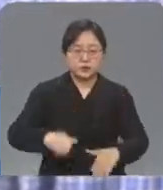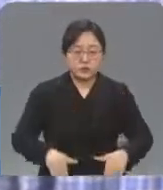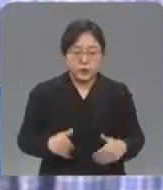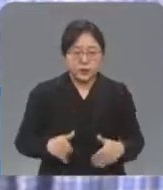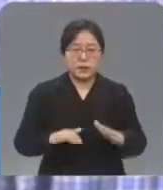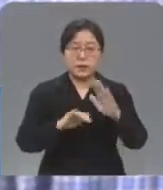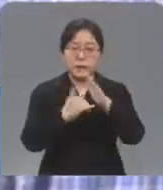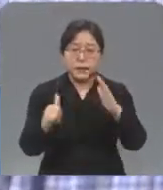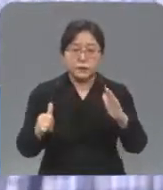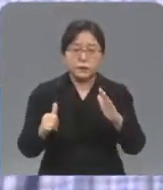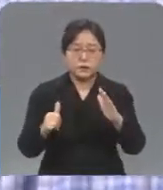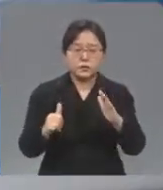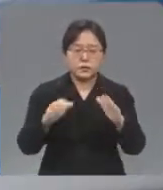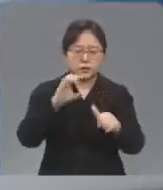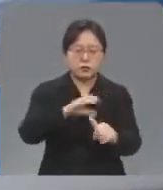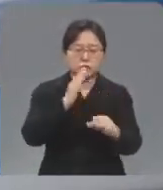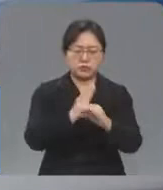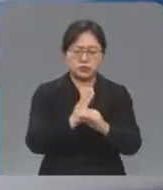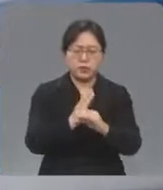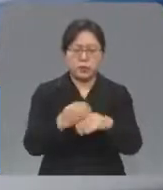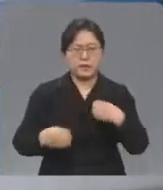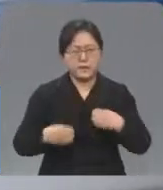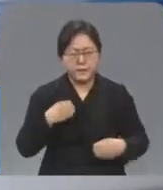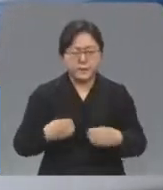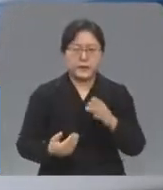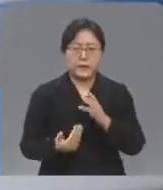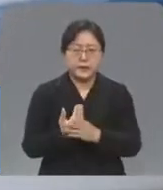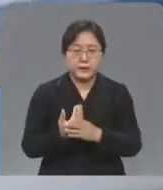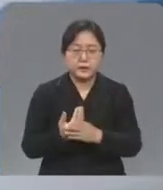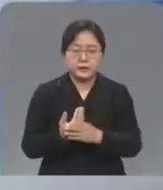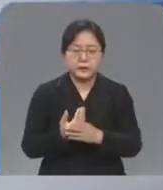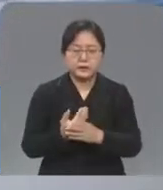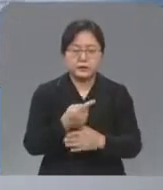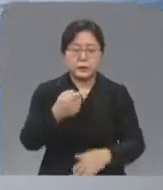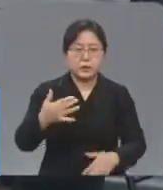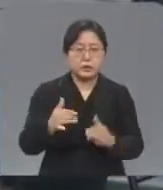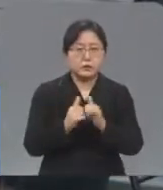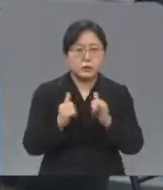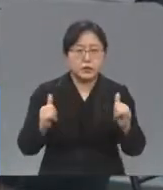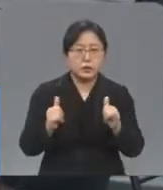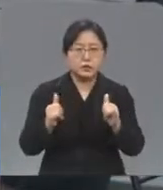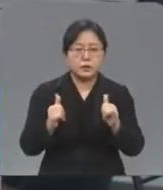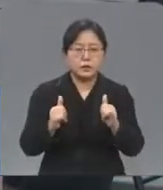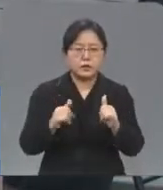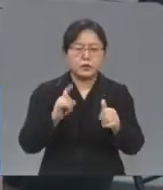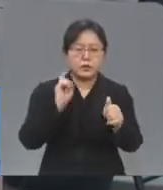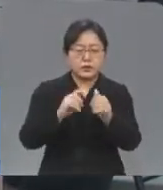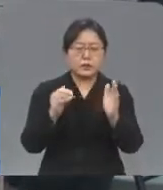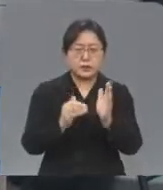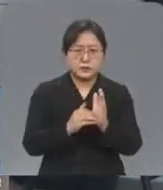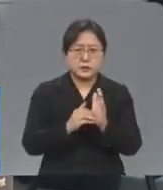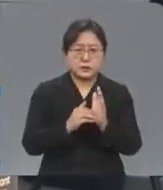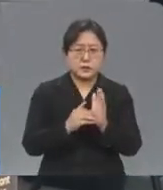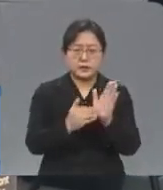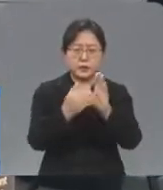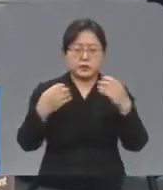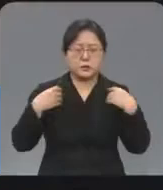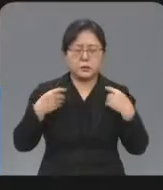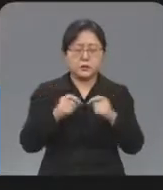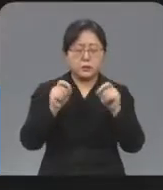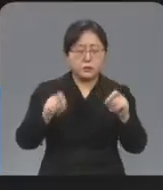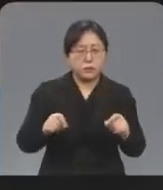1일 가족으로 경희 중에 증상이 나타났고 관계한 소방 소속 소방관 한명도 확진 돼 방역당국 의